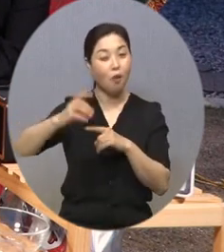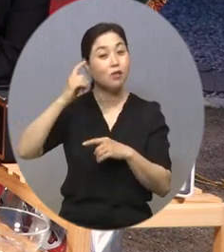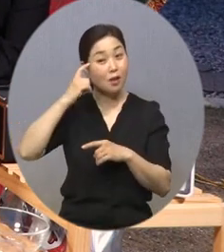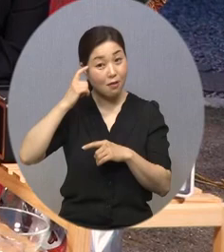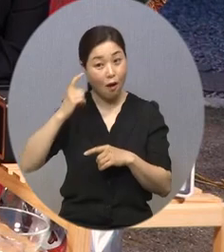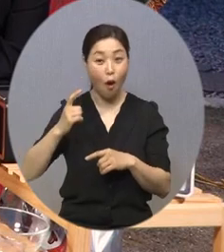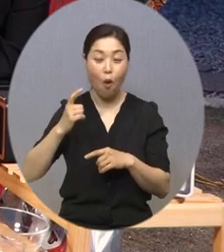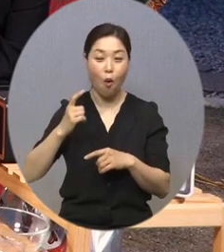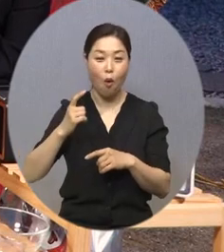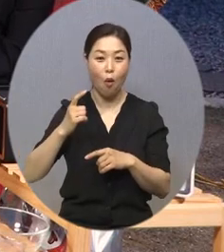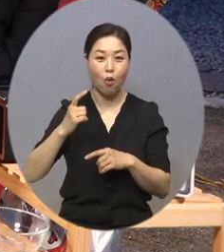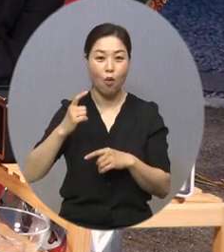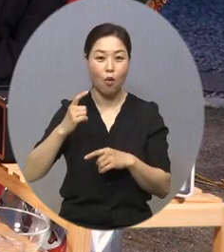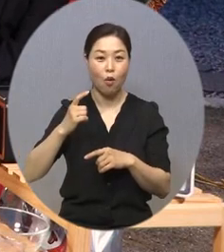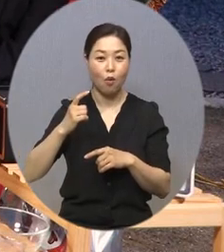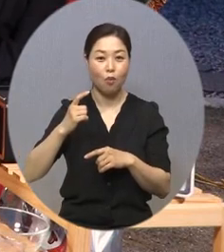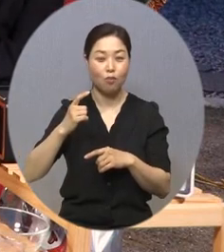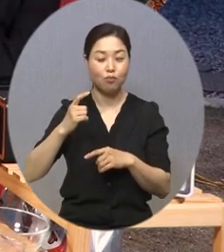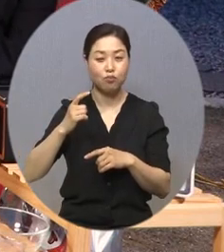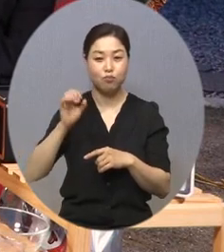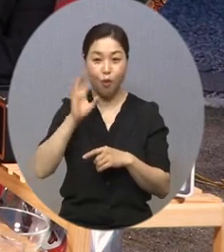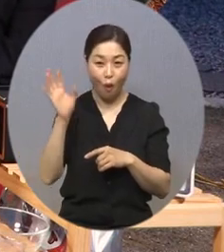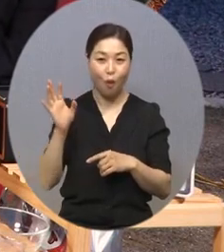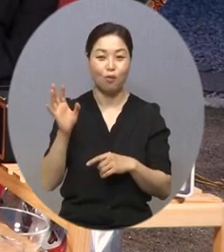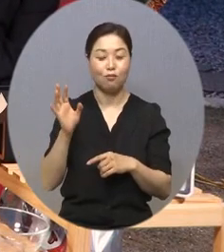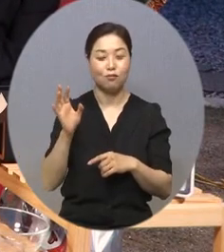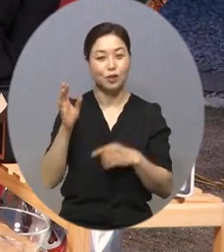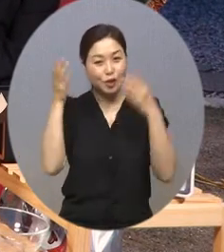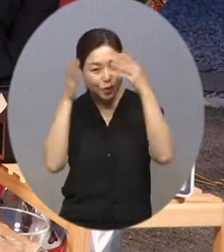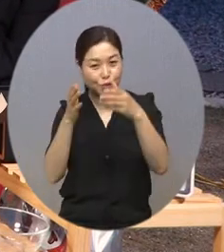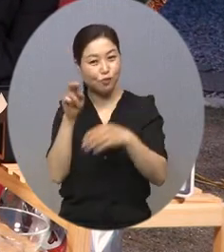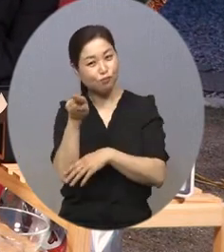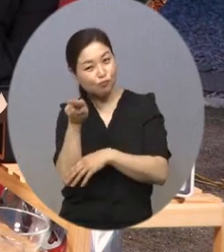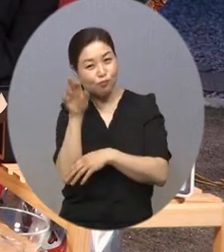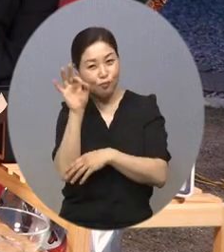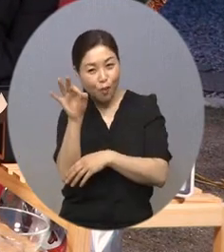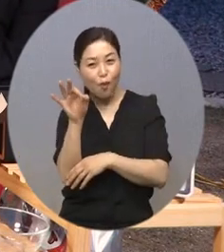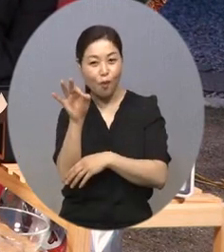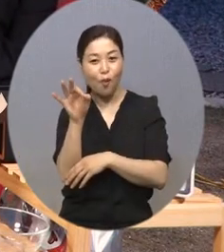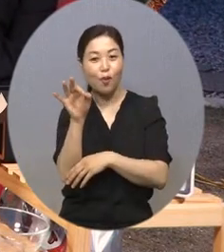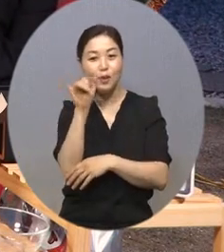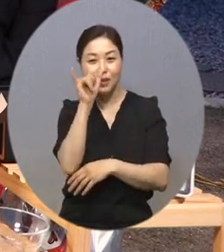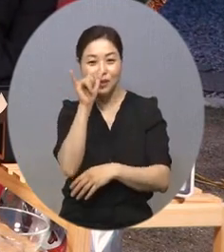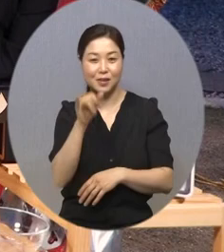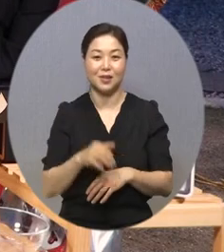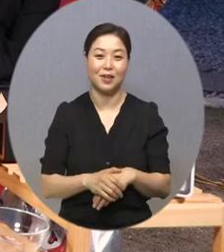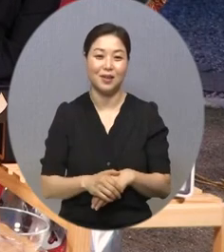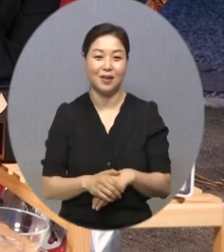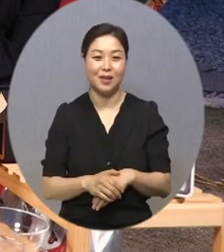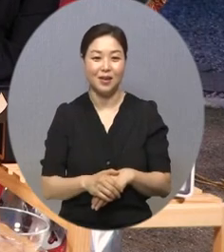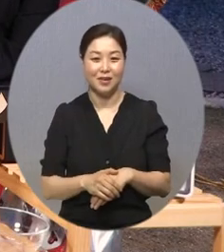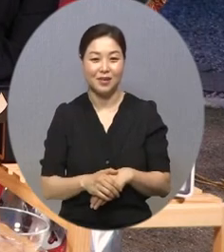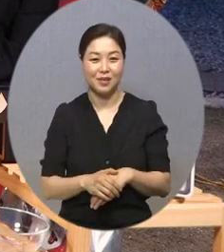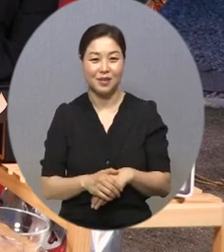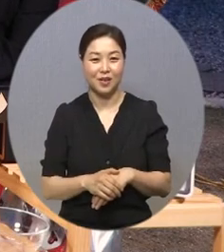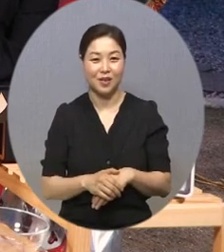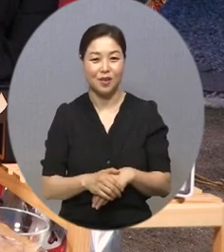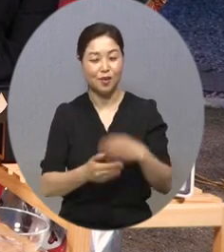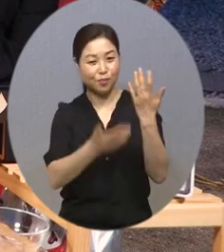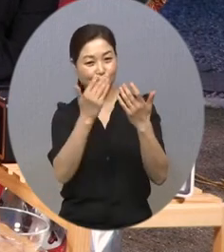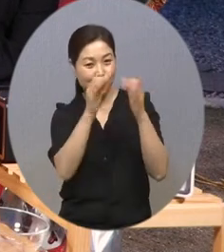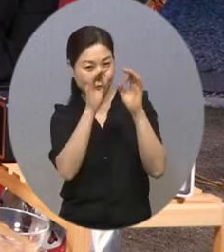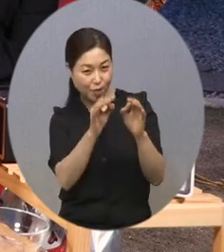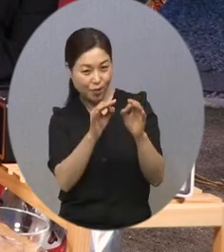아니죠 저희 폴이 를 있잖아요 엄마 좀 2 먹의 찔러 ca2 테 말 이렇게 해도